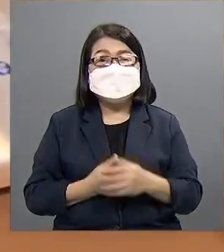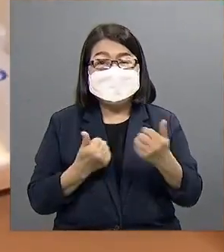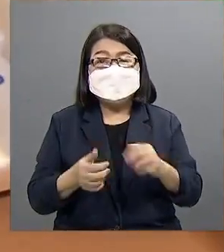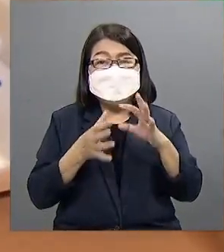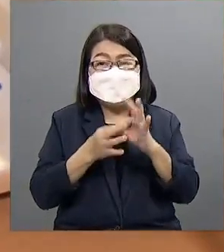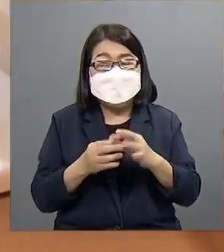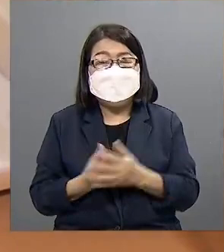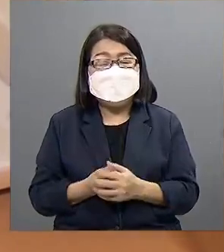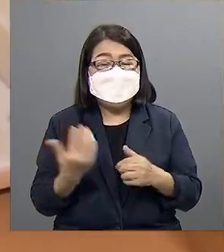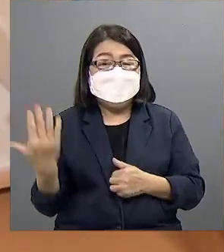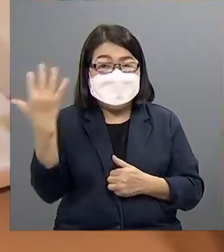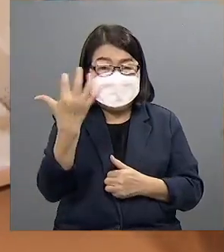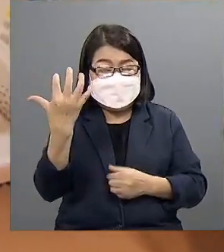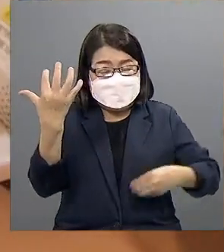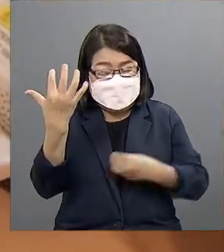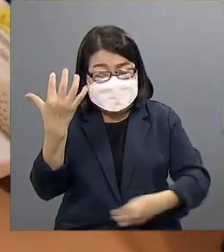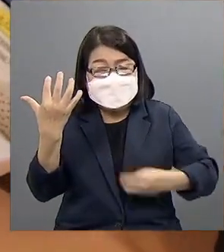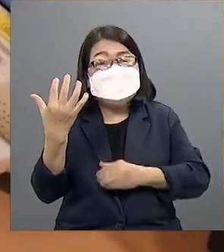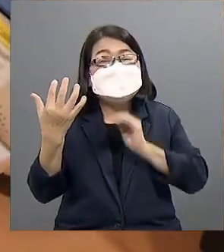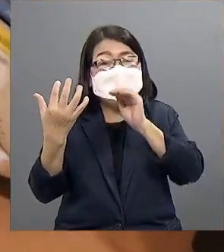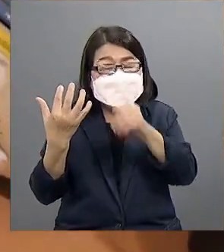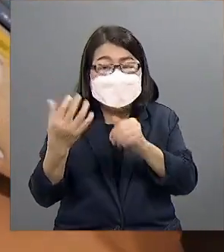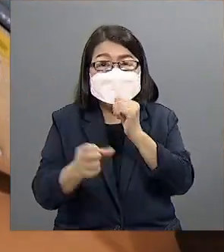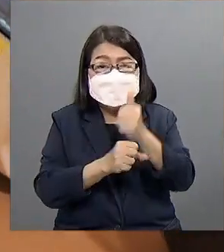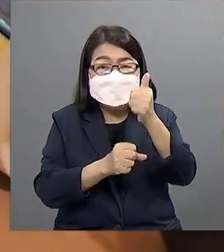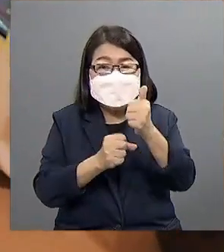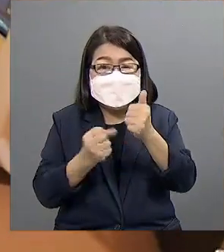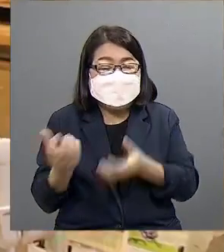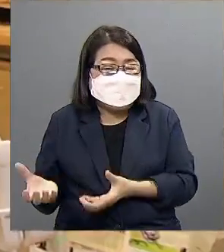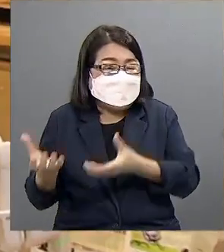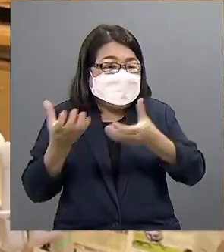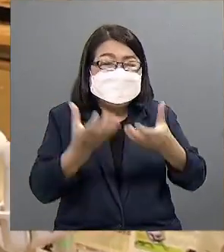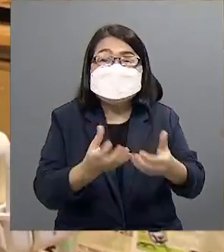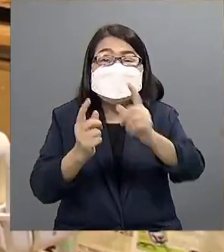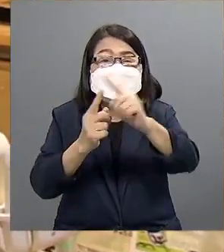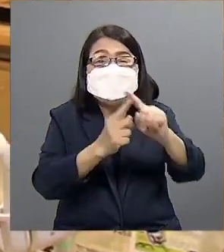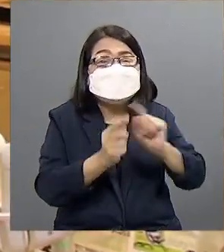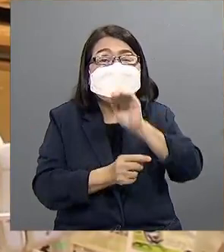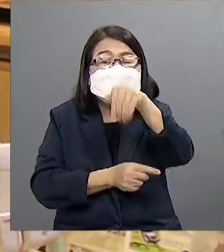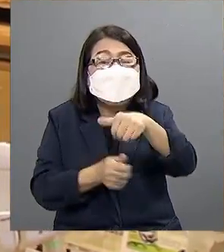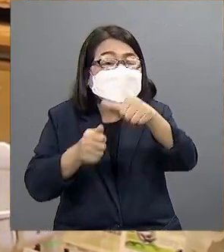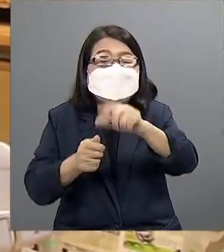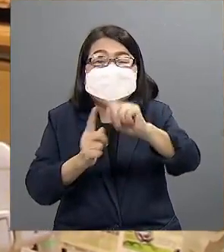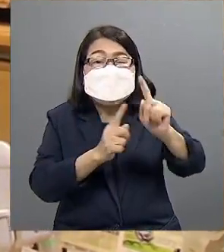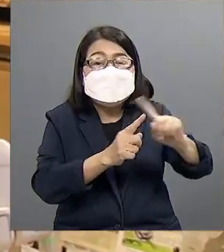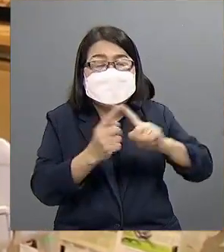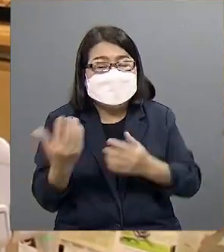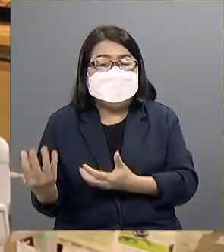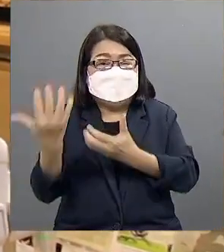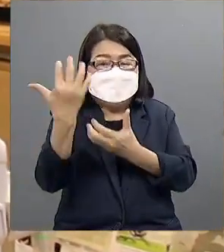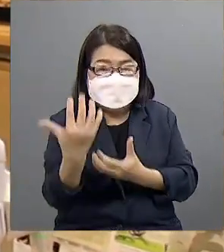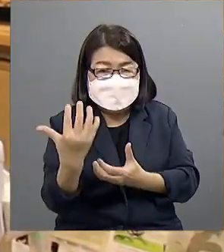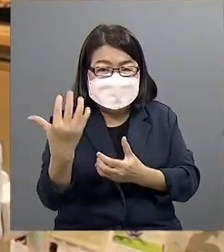ชน์ก็คือเราสามารถที่จะยกอันตราซาวด์เนี่ยไปสู่ที่ภาคสนามได้เลยหรือว่าที่ปลายช้างได้เลยโดยที่ไม่ได้จำเป็นที่จะ